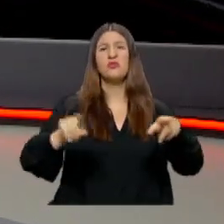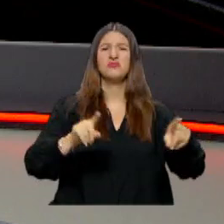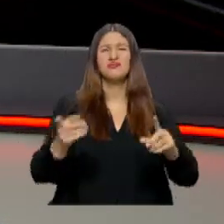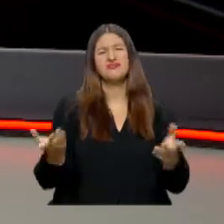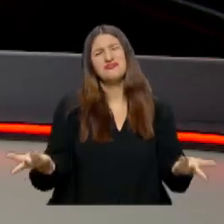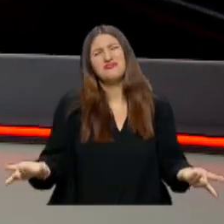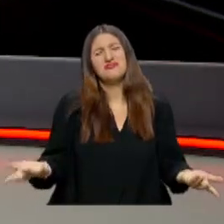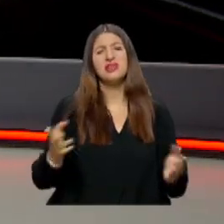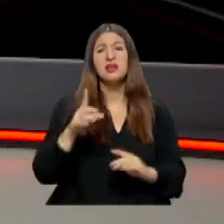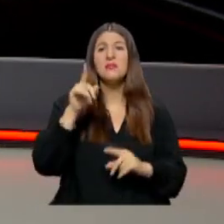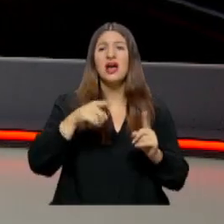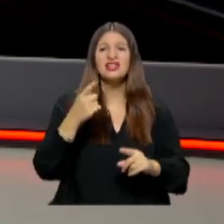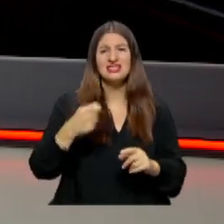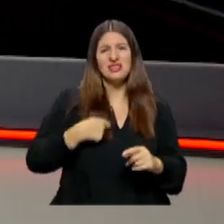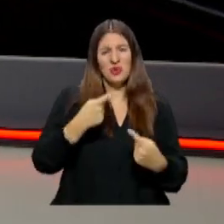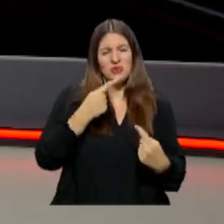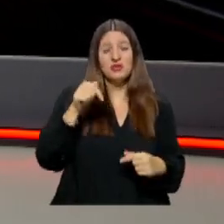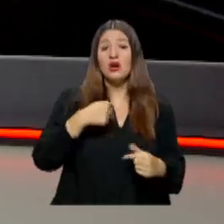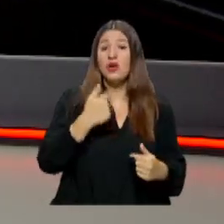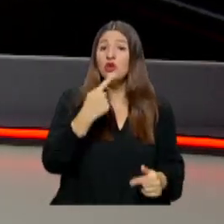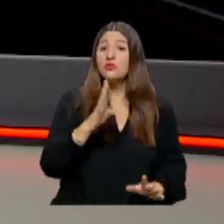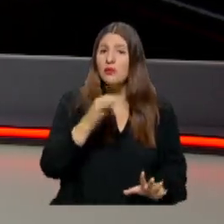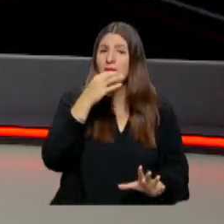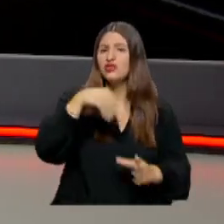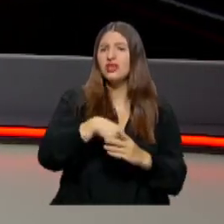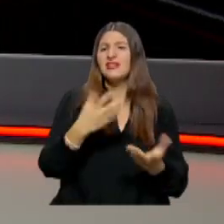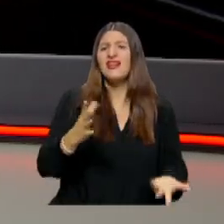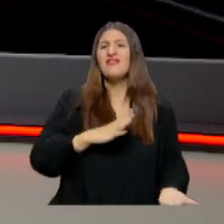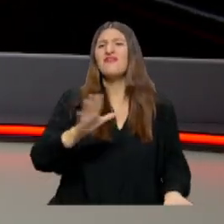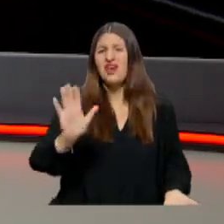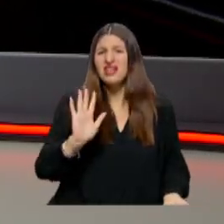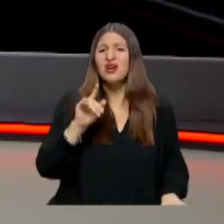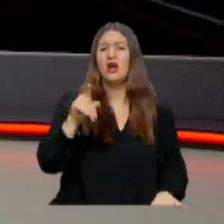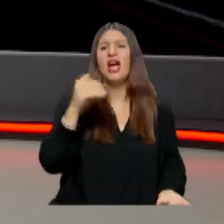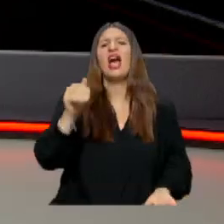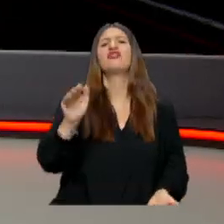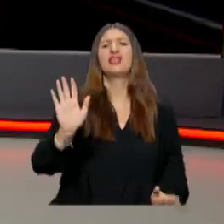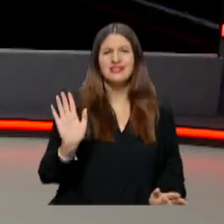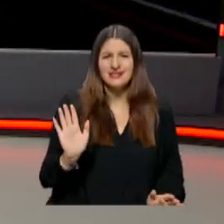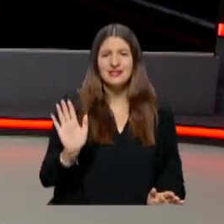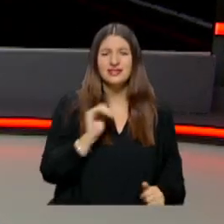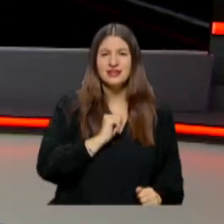bunlar. Hiç bazı zevzekliklerden şimdi bahsetmeyeceğim. Haberlerin içinde zaten var. Oralara geleceğiz.